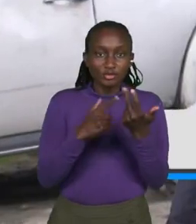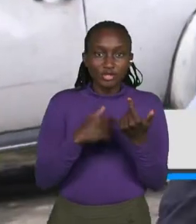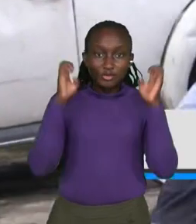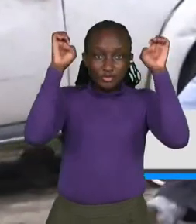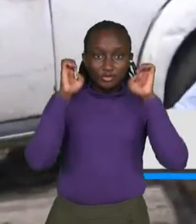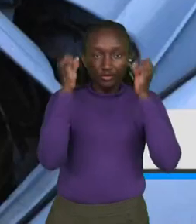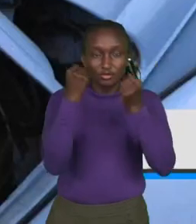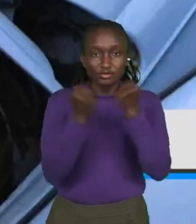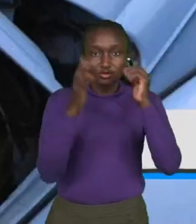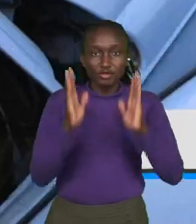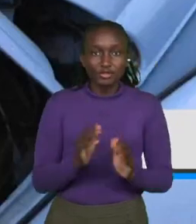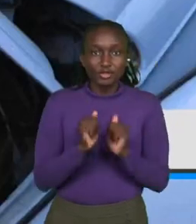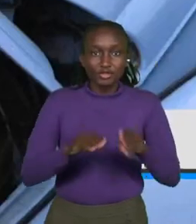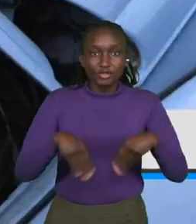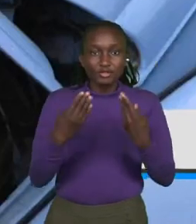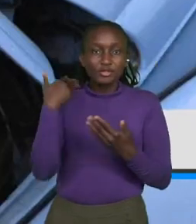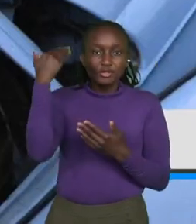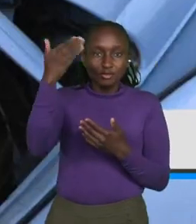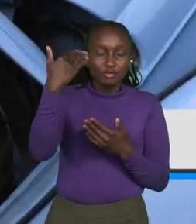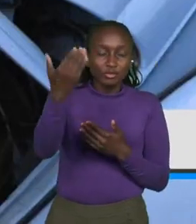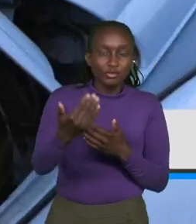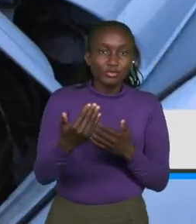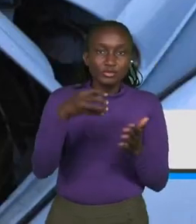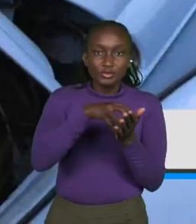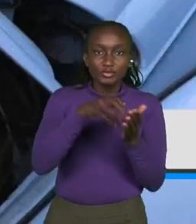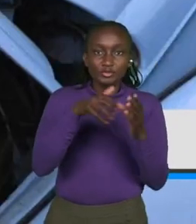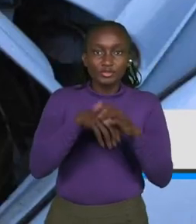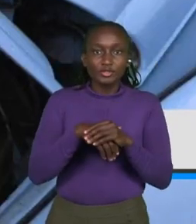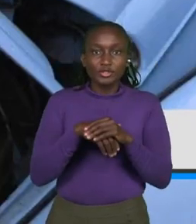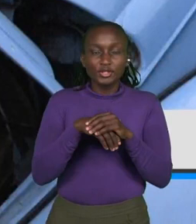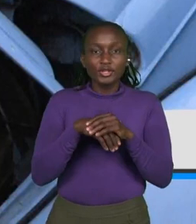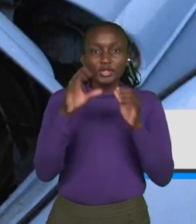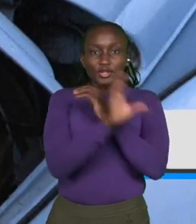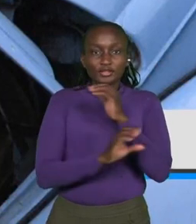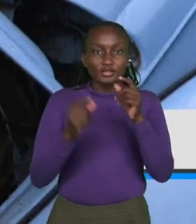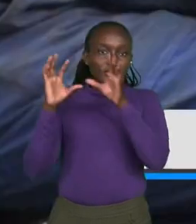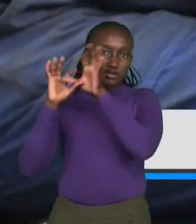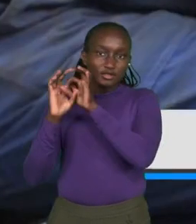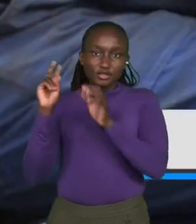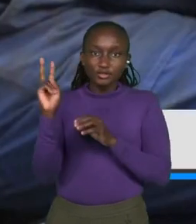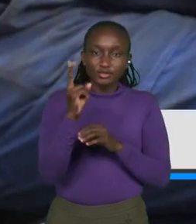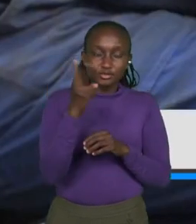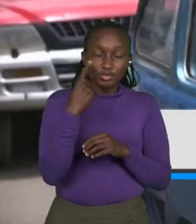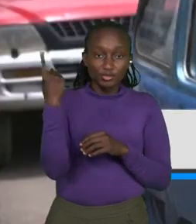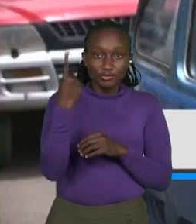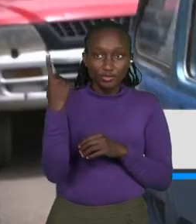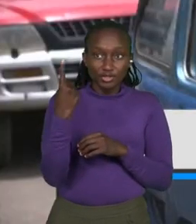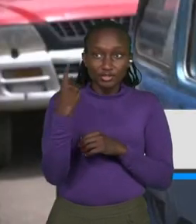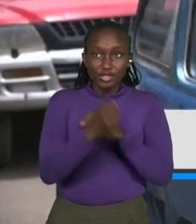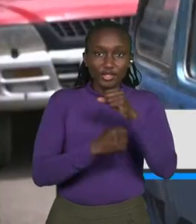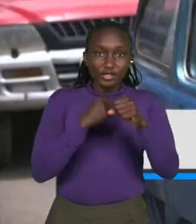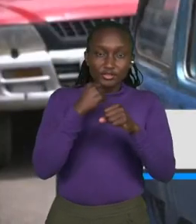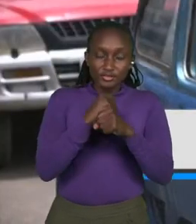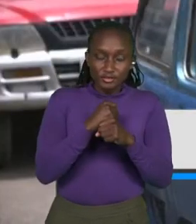drivers, giving the Beetle, which has long occupied a hallowed position in the nation's culture, a 21st century upgrade. ያው